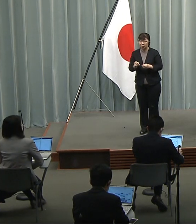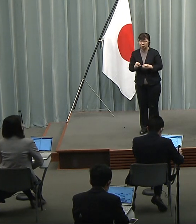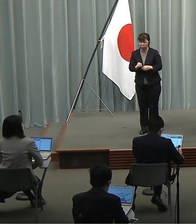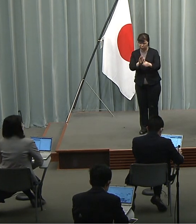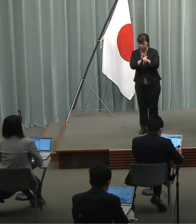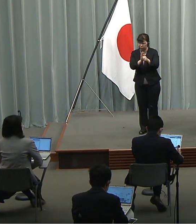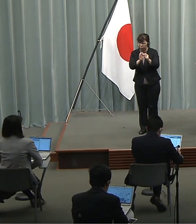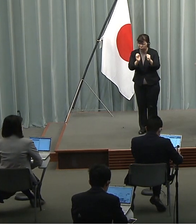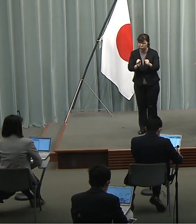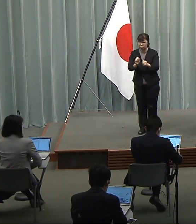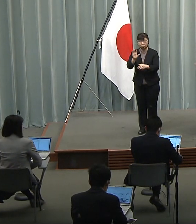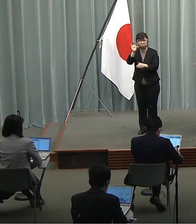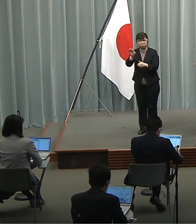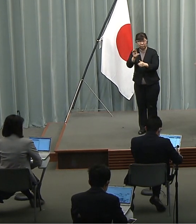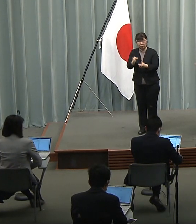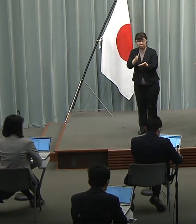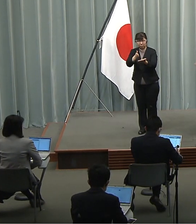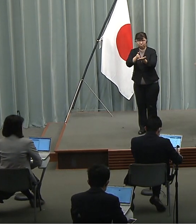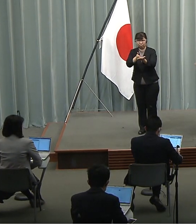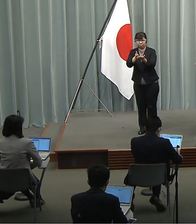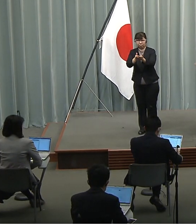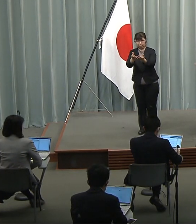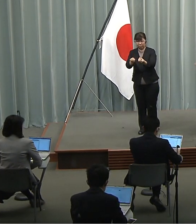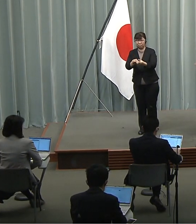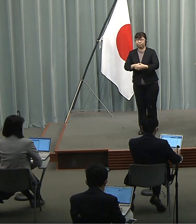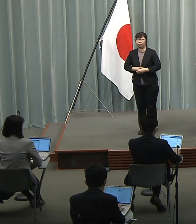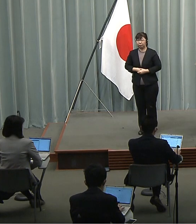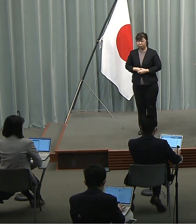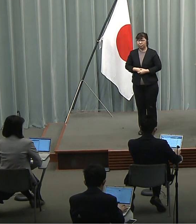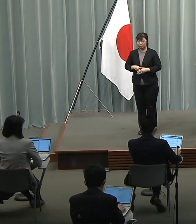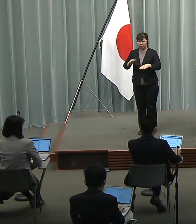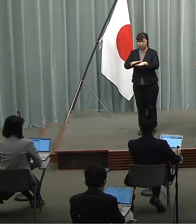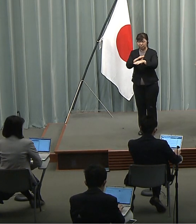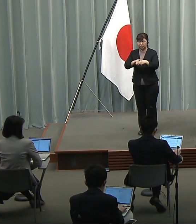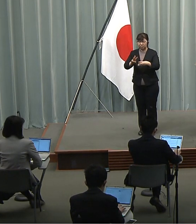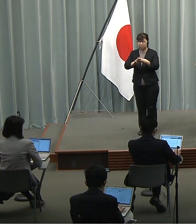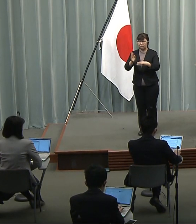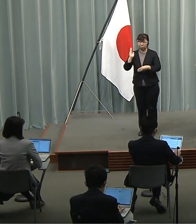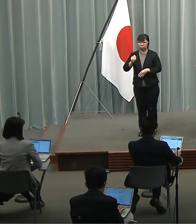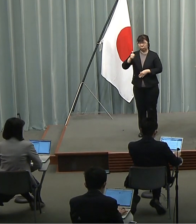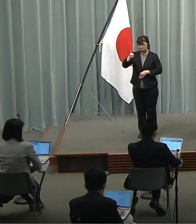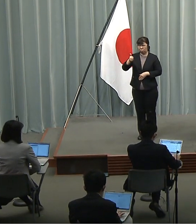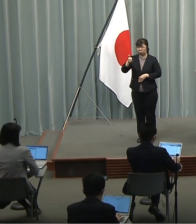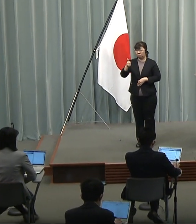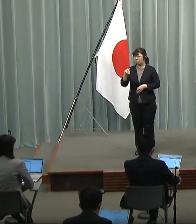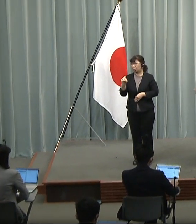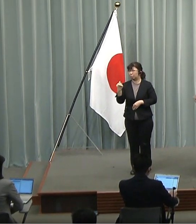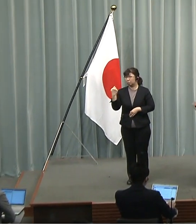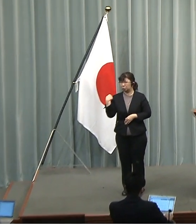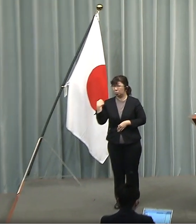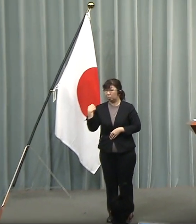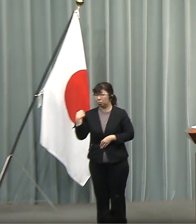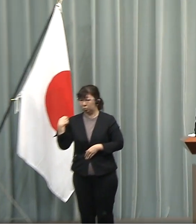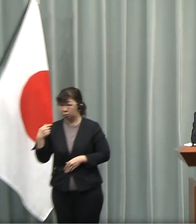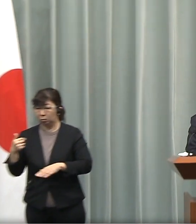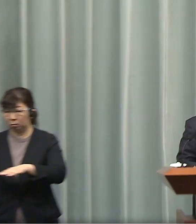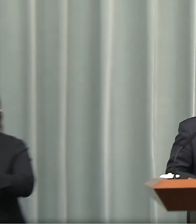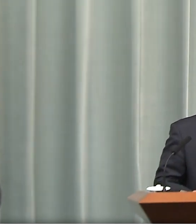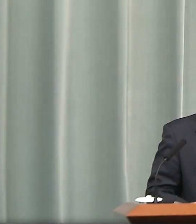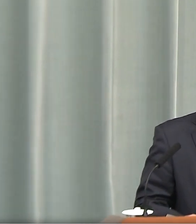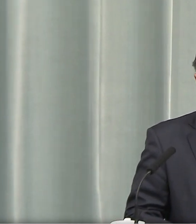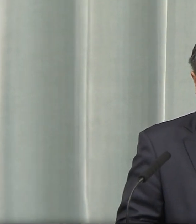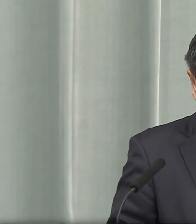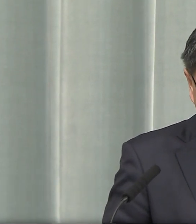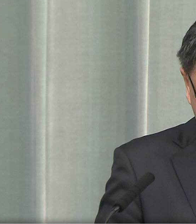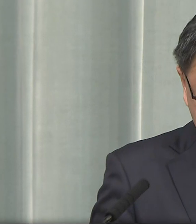ているとい繰り返し強調されてきました。岸田総理は昨日のプーチン大統領との電話会談の際に、主